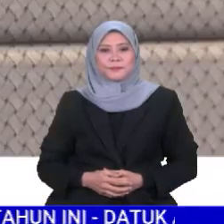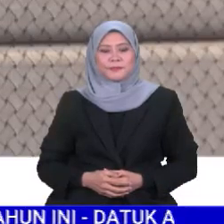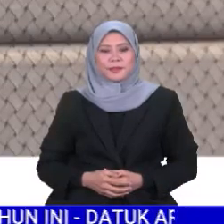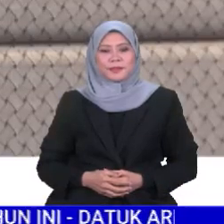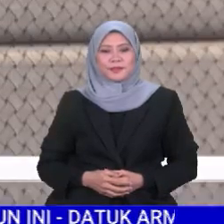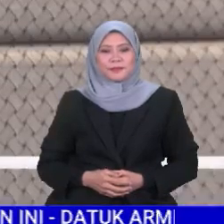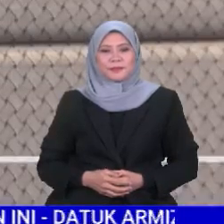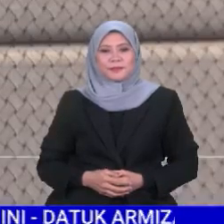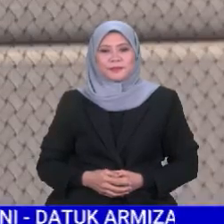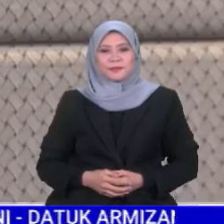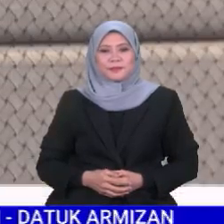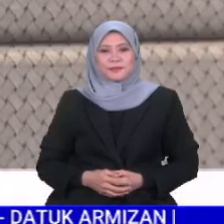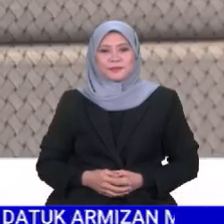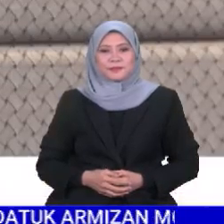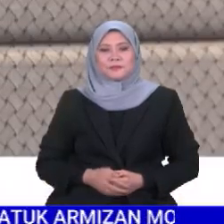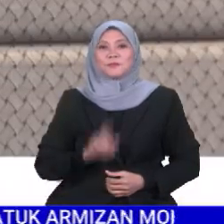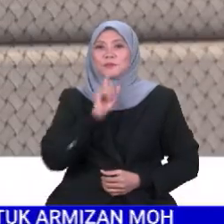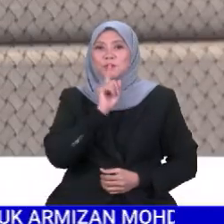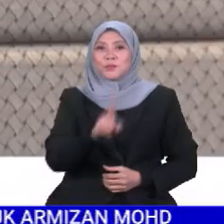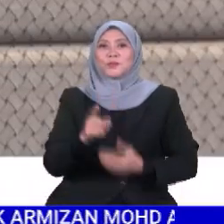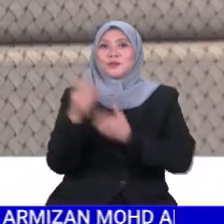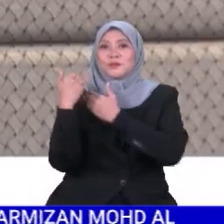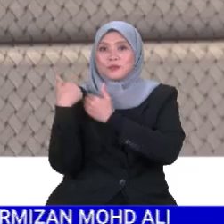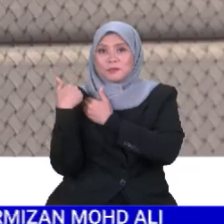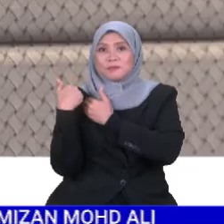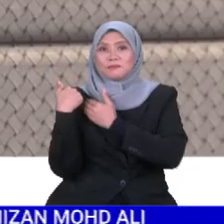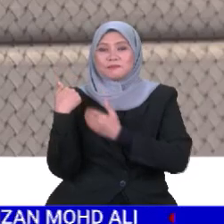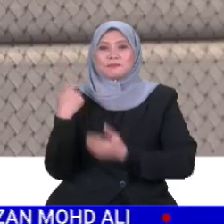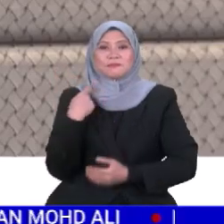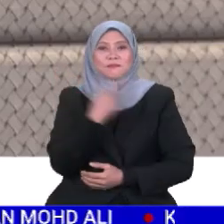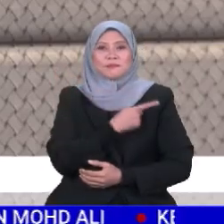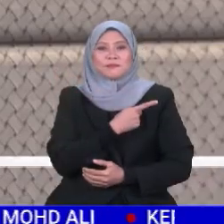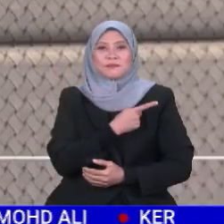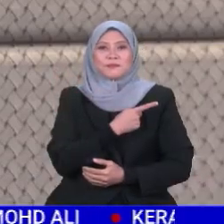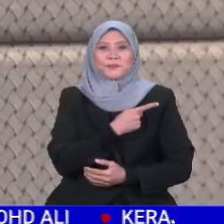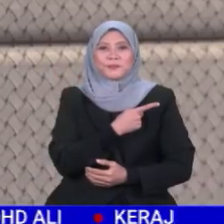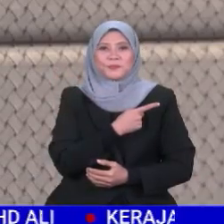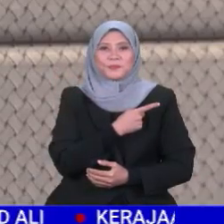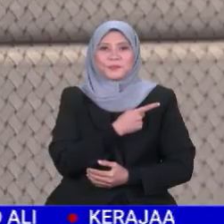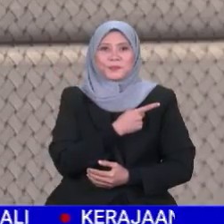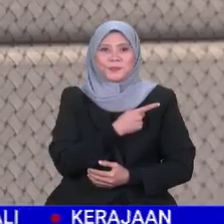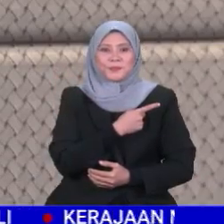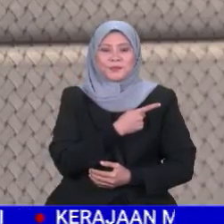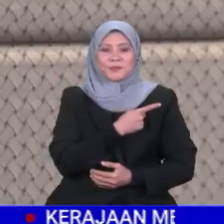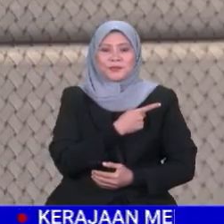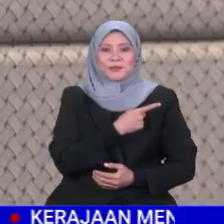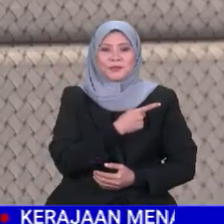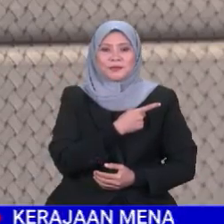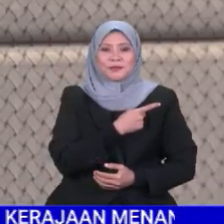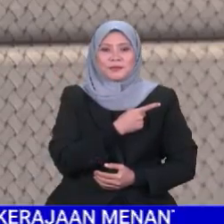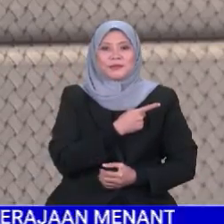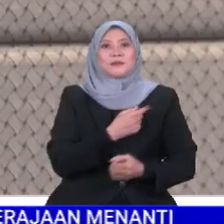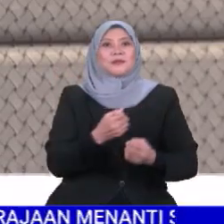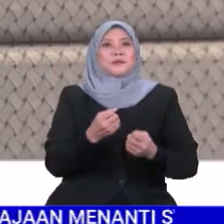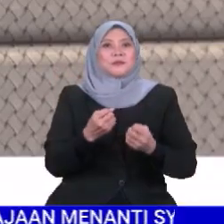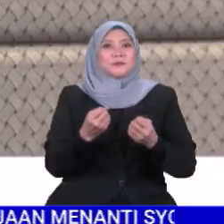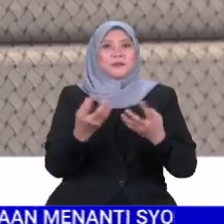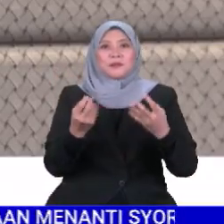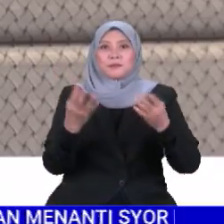Jadi memang menjadi tanggungjawab kita memastikan seberapa yang boleh, seberapa